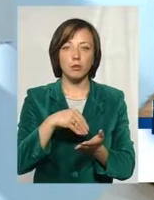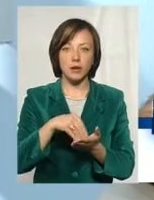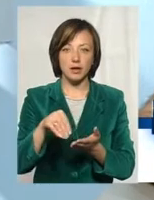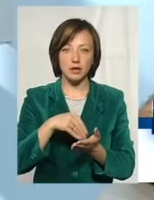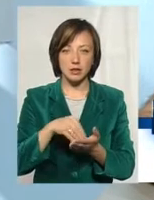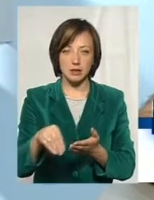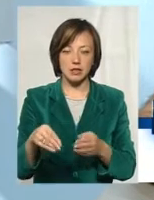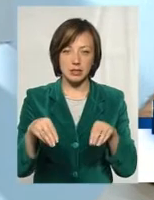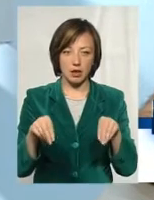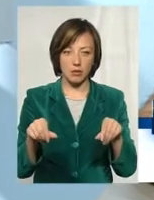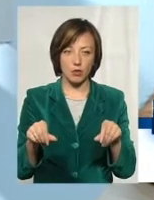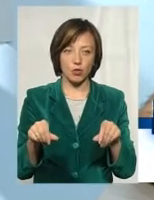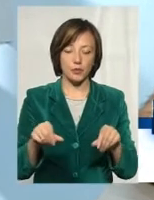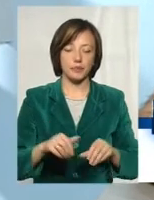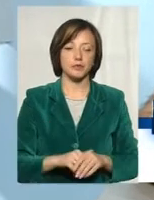скупити землю.